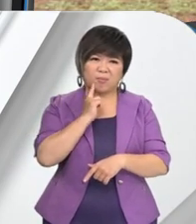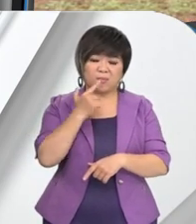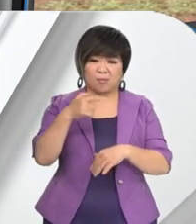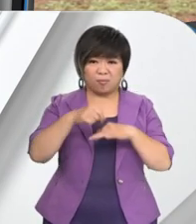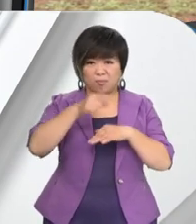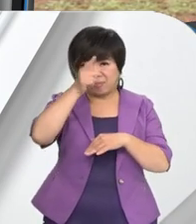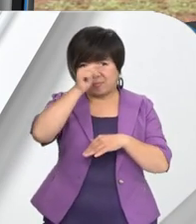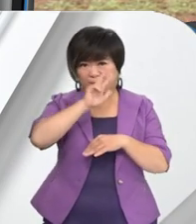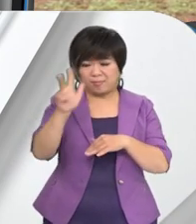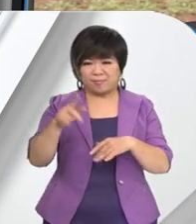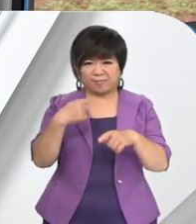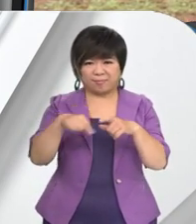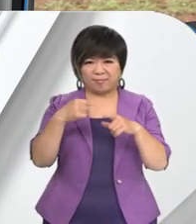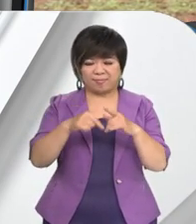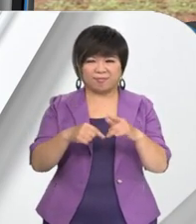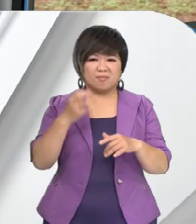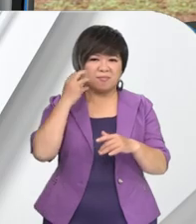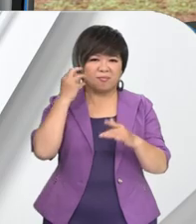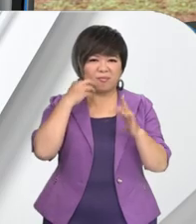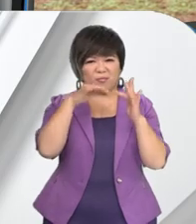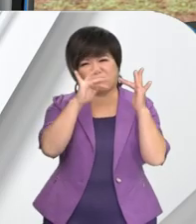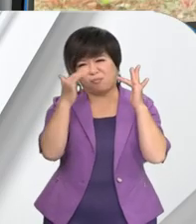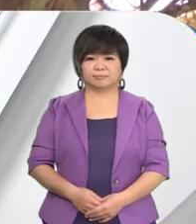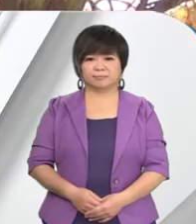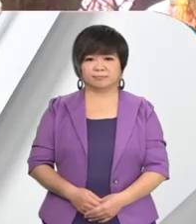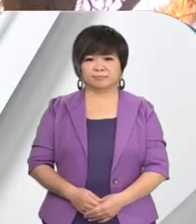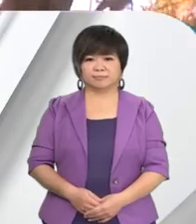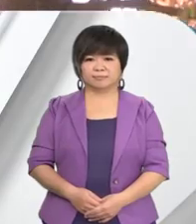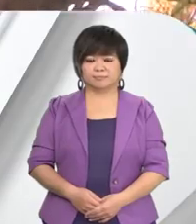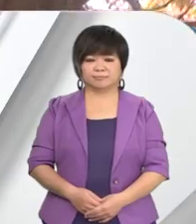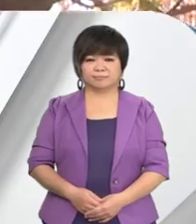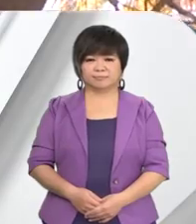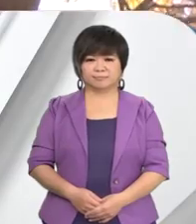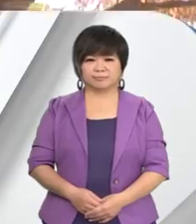望色的水枪爆发的浪漫气氛。